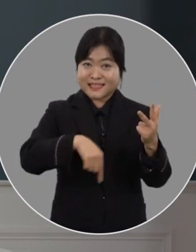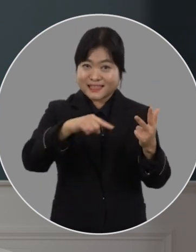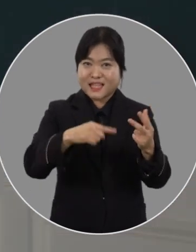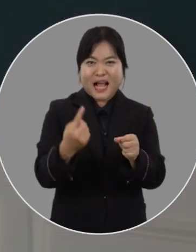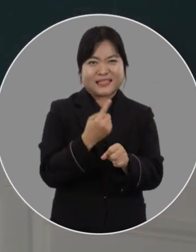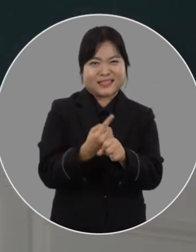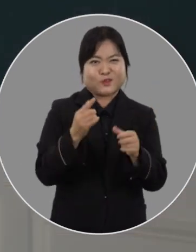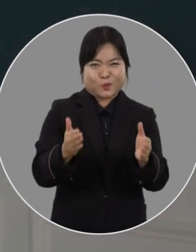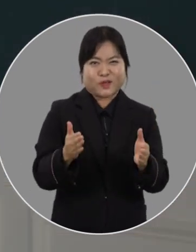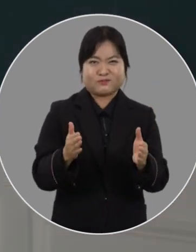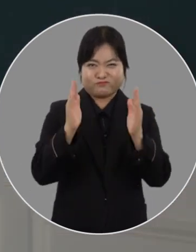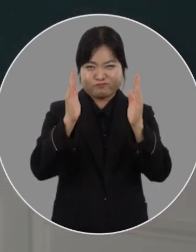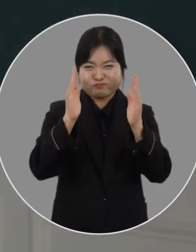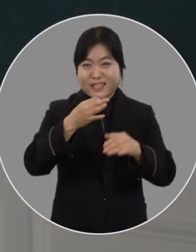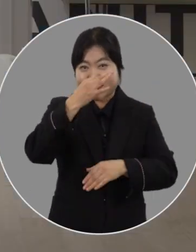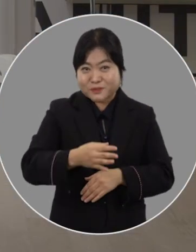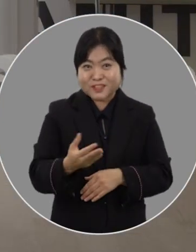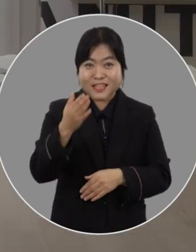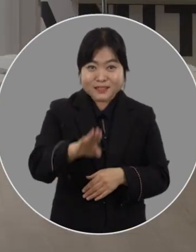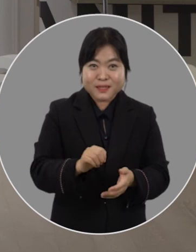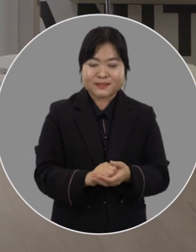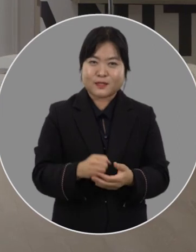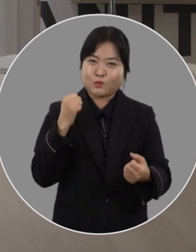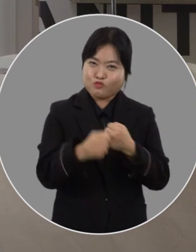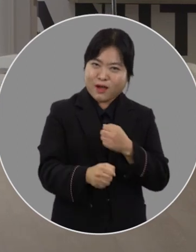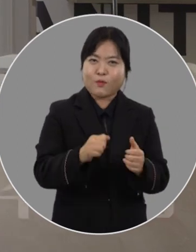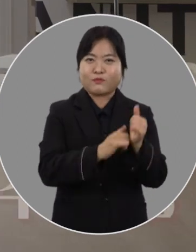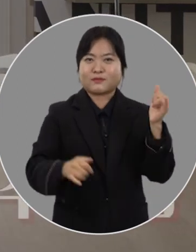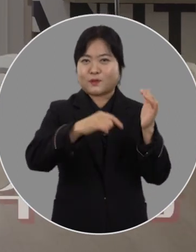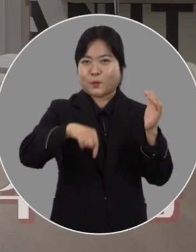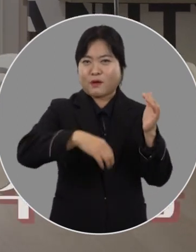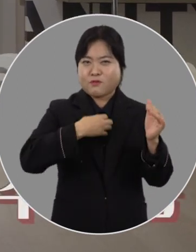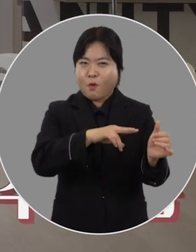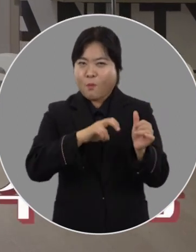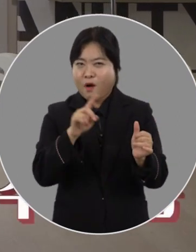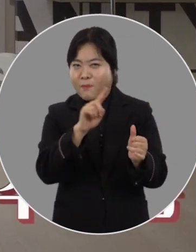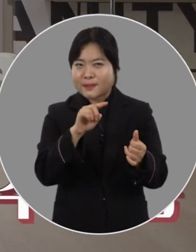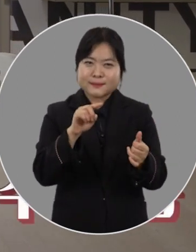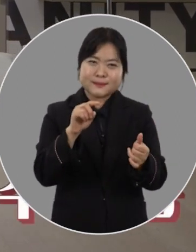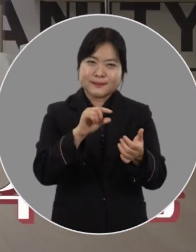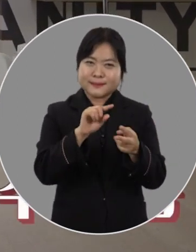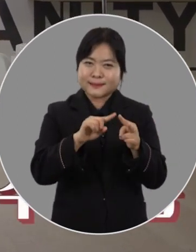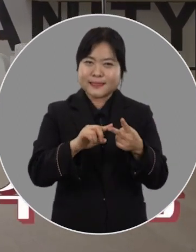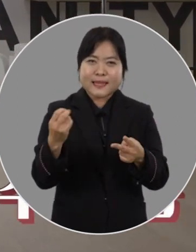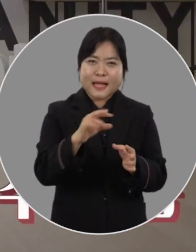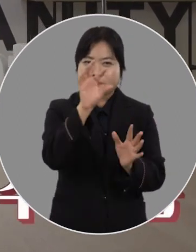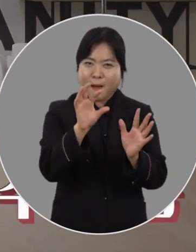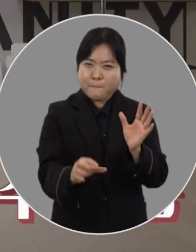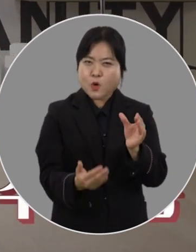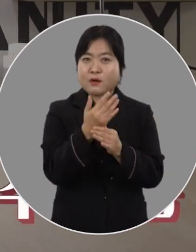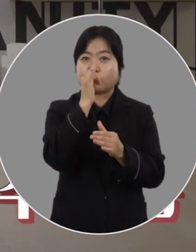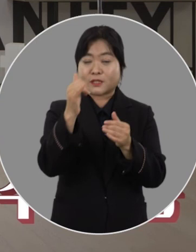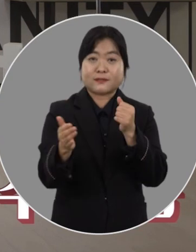동안 달려왔는데요. 여러분들 너무 힘드셨겠지만 그럼에도 불구하고 역사 속에서 혐오가 얼마든지 다시 반복될 수